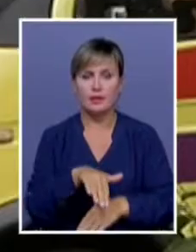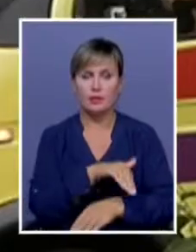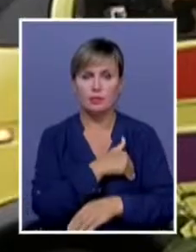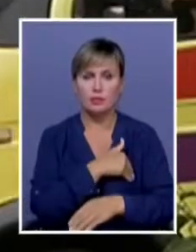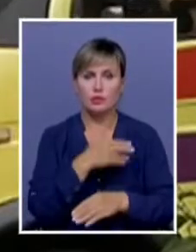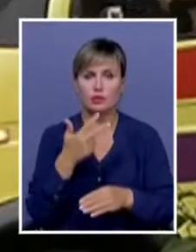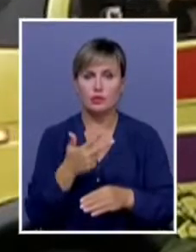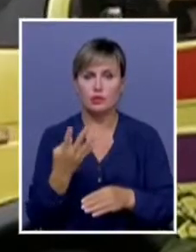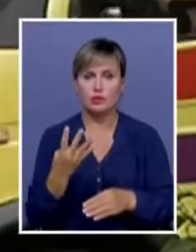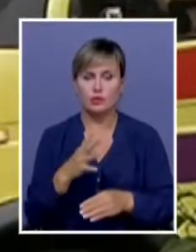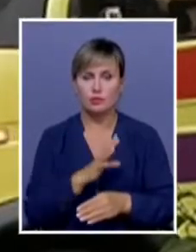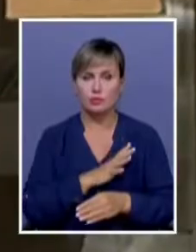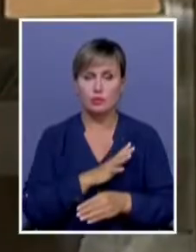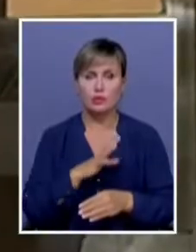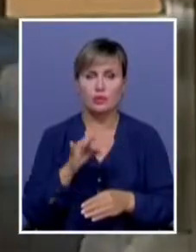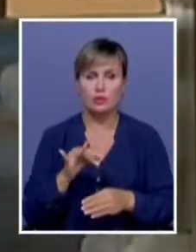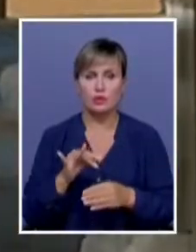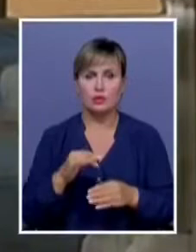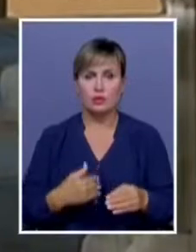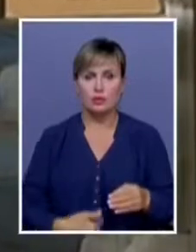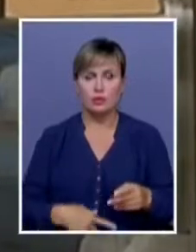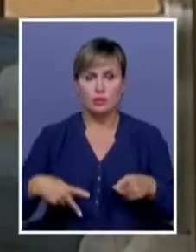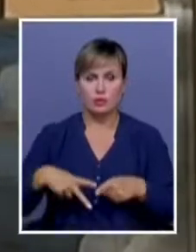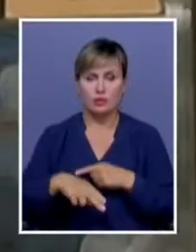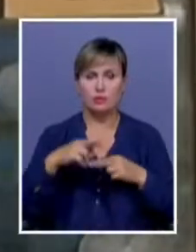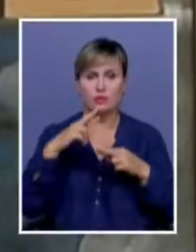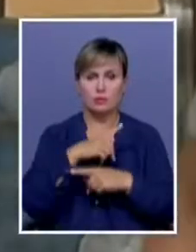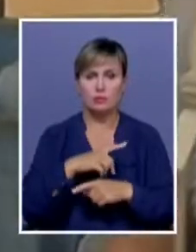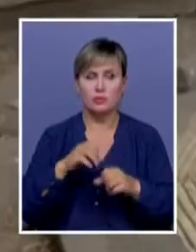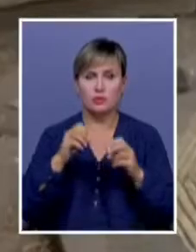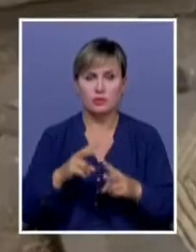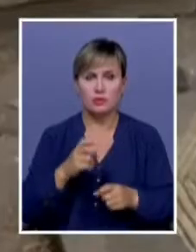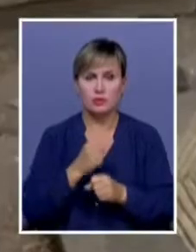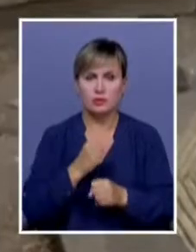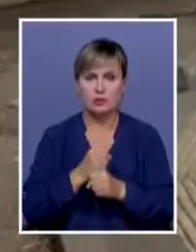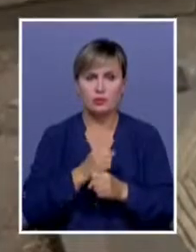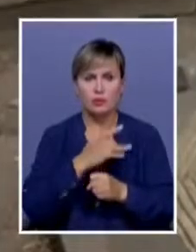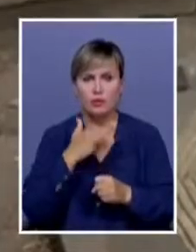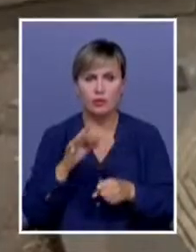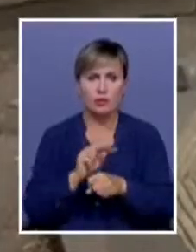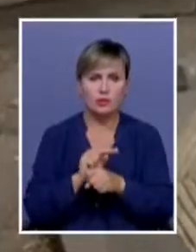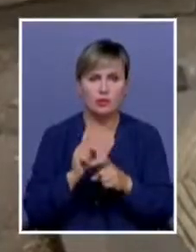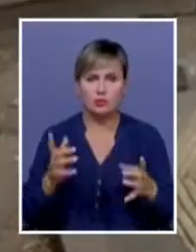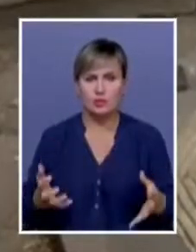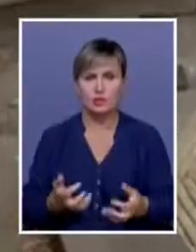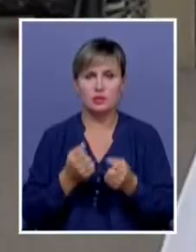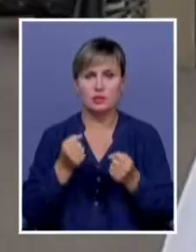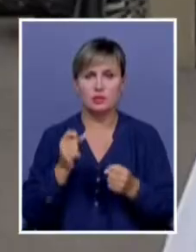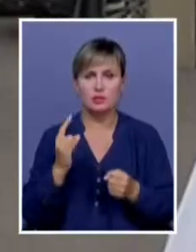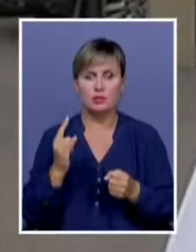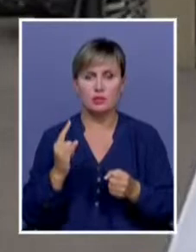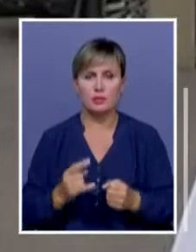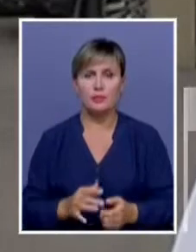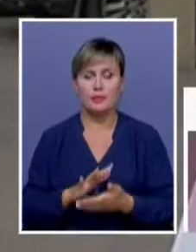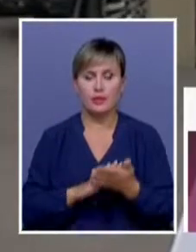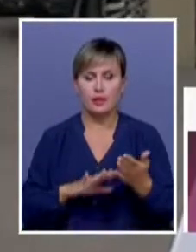тела 34 градуса, а пупок был разрезан неправильно. Специалистам пришлось приложить максимум усилий, чтобы спасти ребенка. В дальнейшем